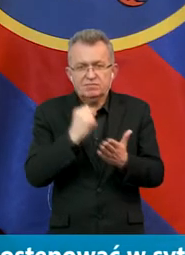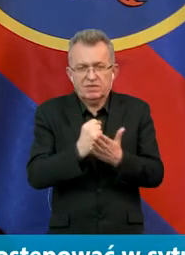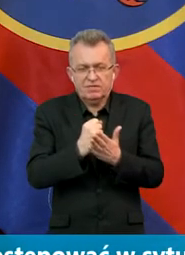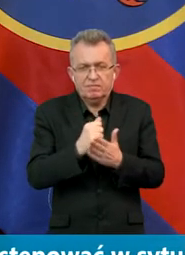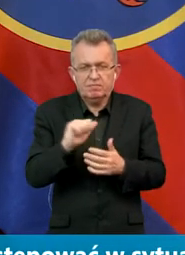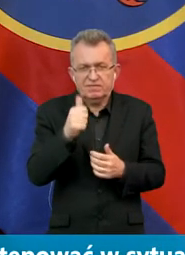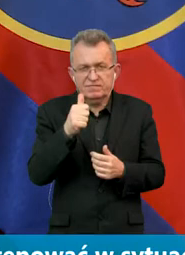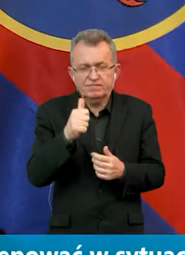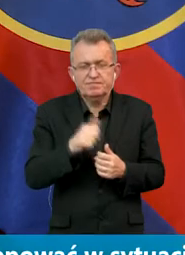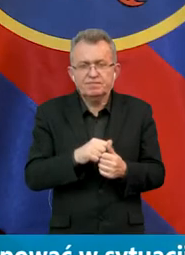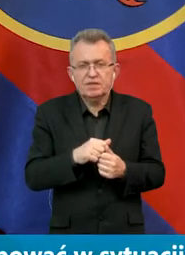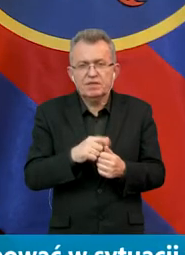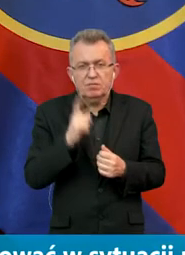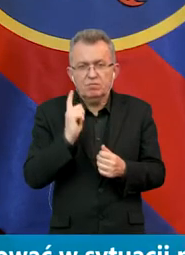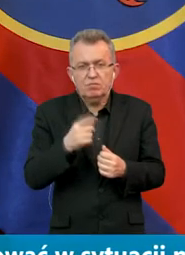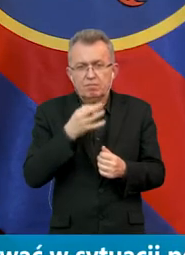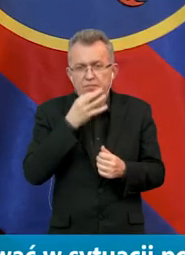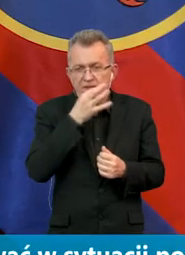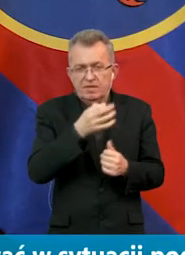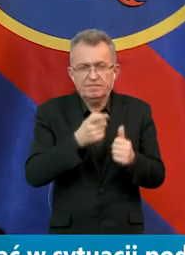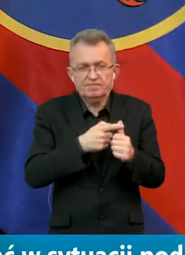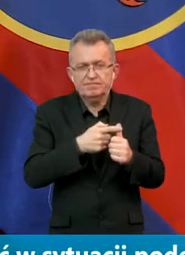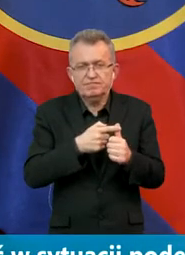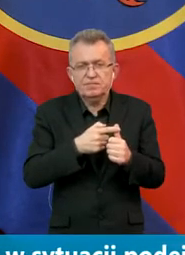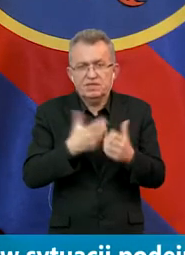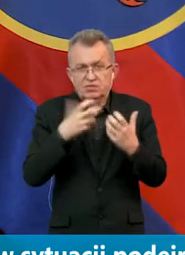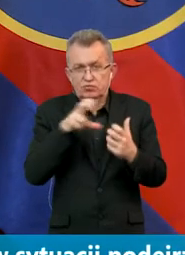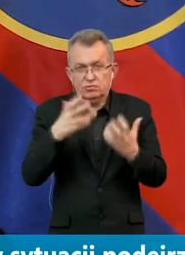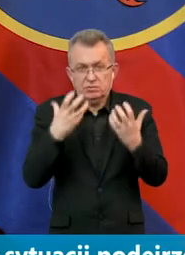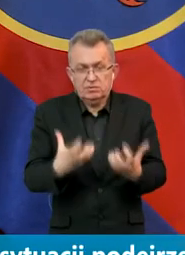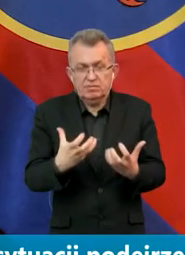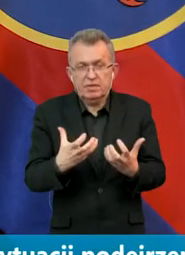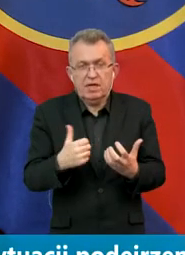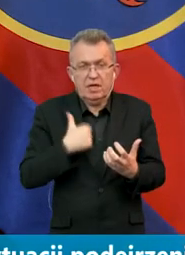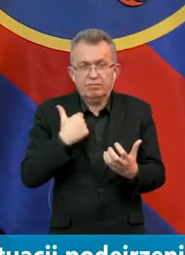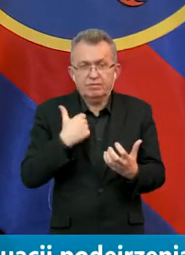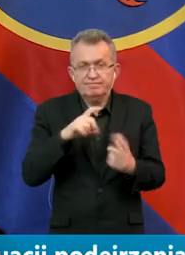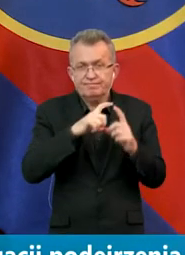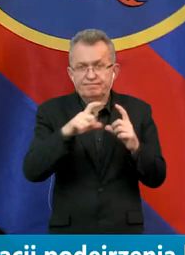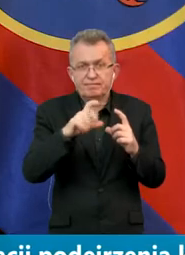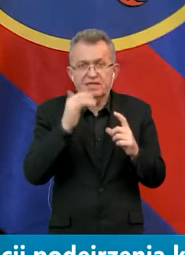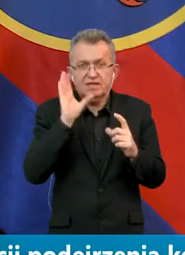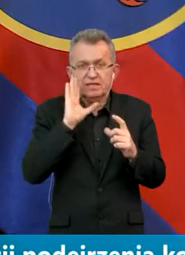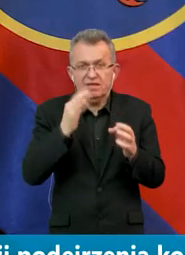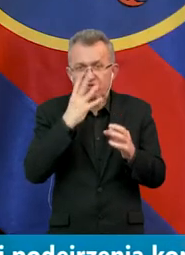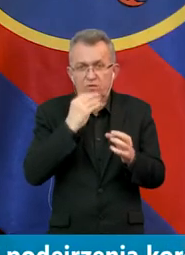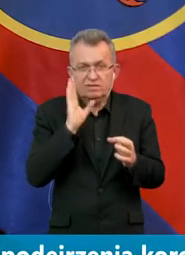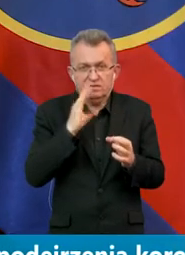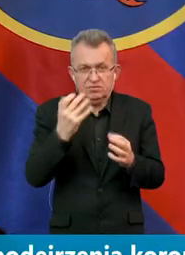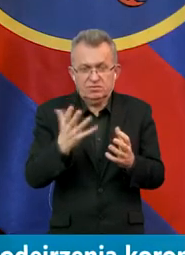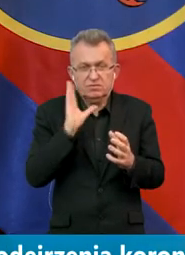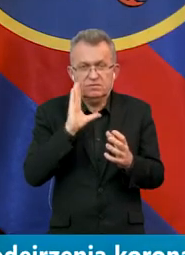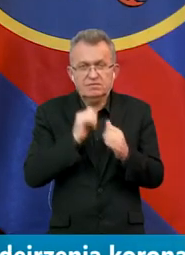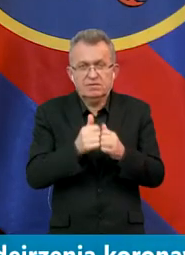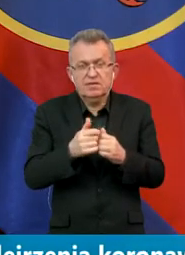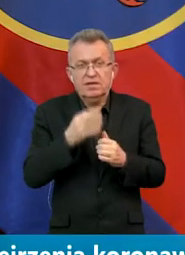pierwsze, musimy sobie postawić pytanie, czy chcemy, aby ten teren wyglądał tak jak w tej chwili. I na